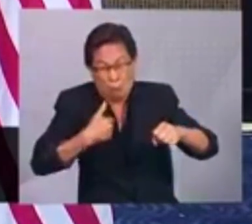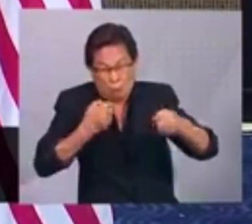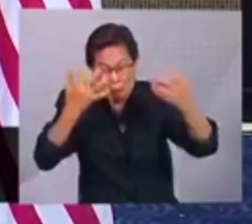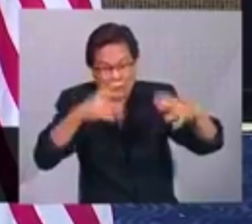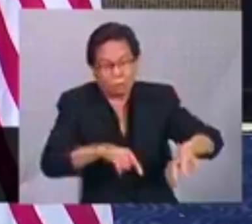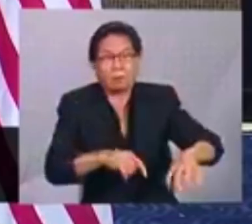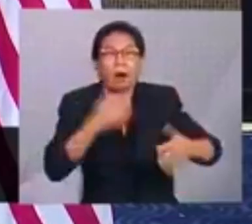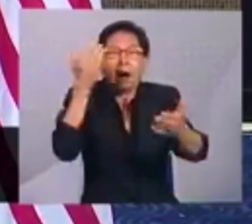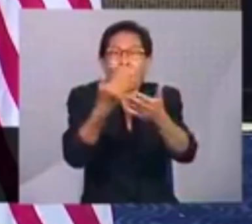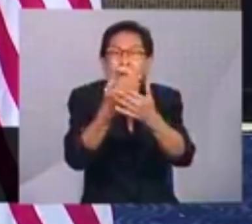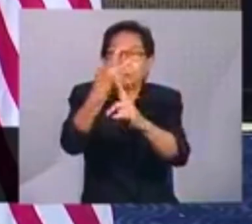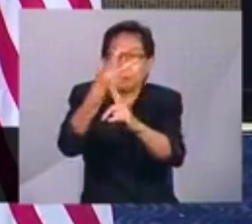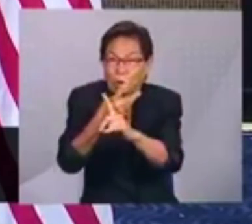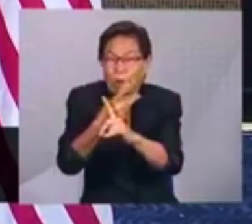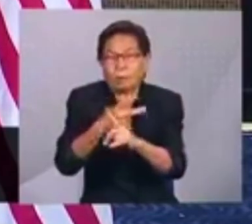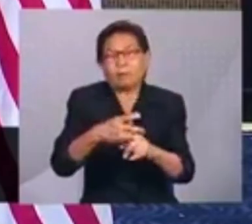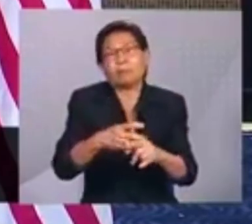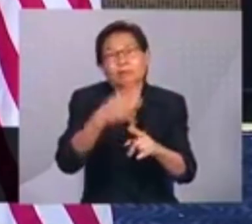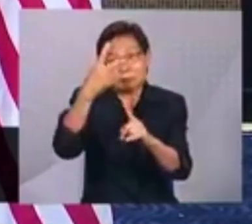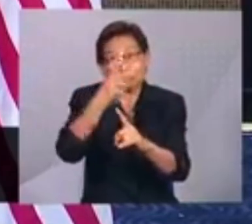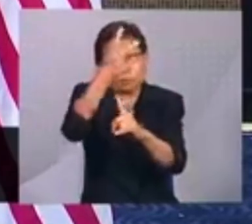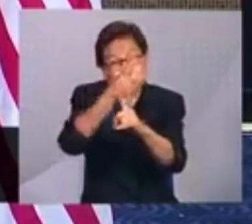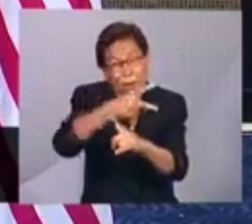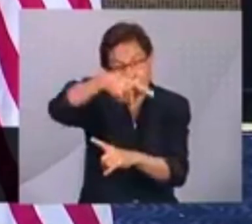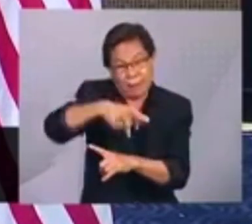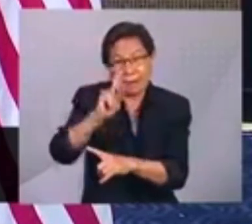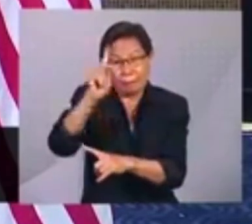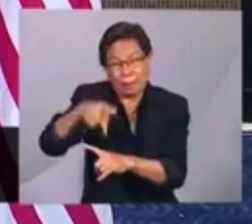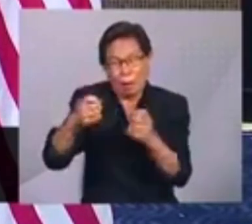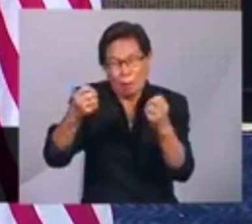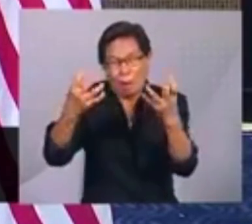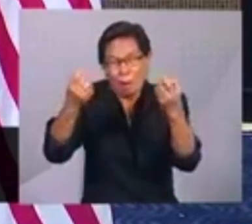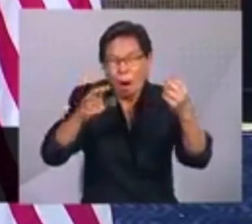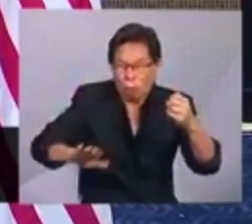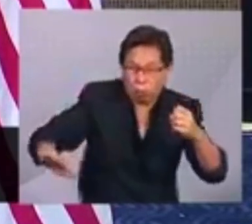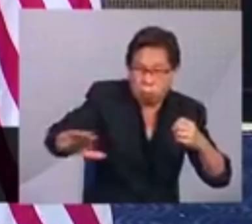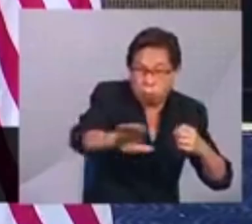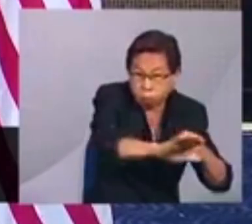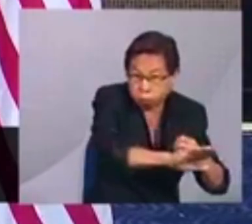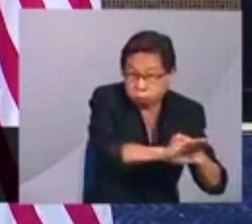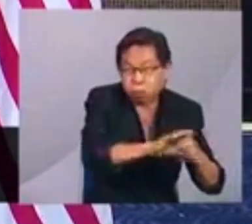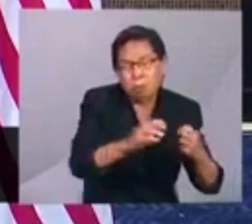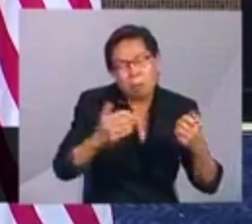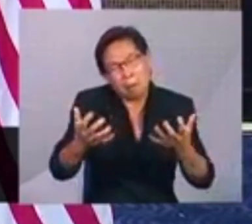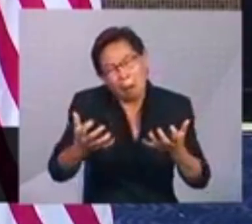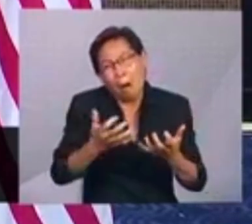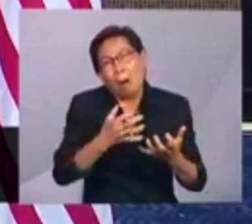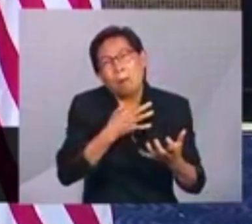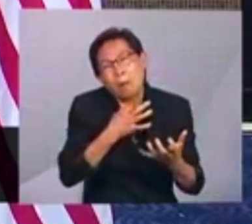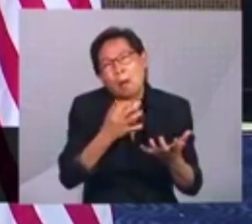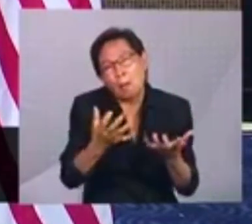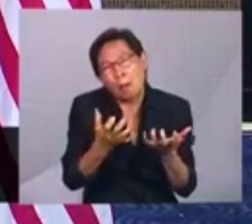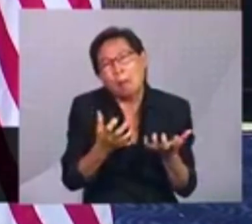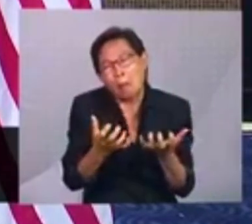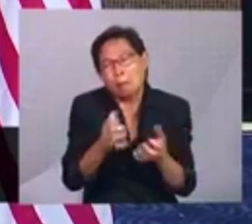hampir 2 bulan menjalani pipi ramai dalegan kalangan saudara-saudari yang ingin kembali